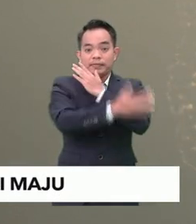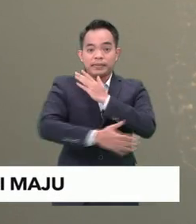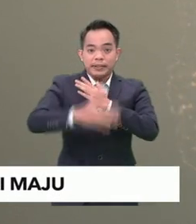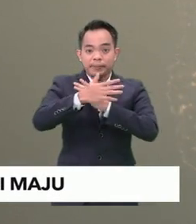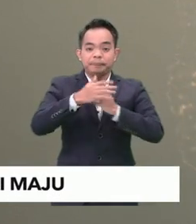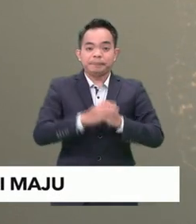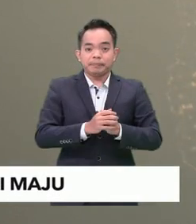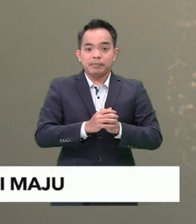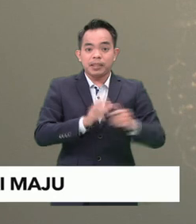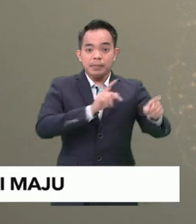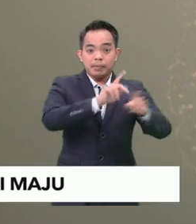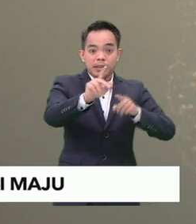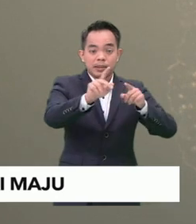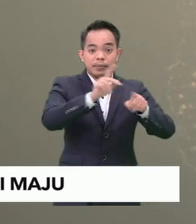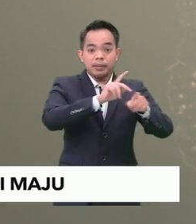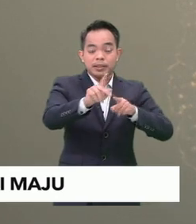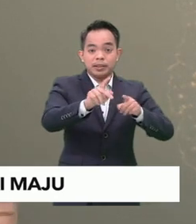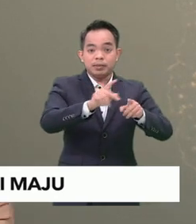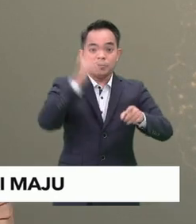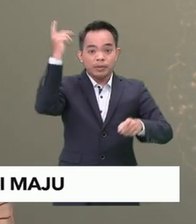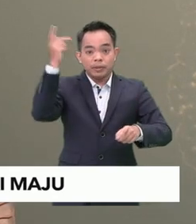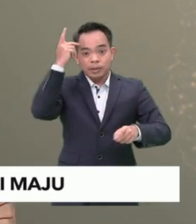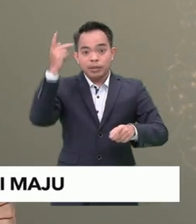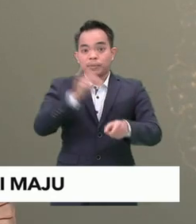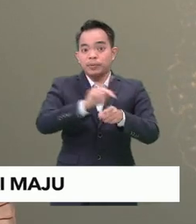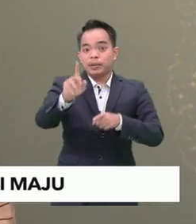tersebut menganalisis politik profesional